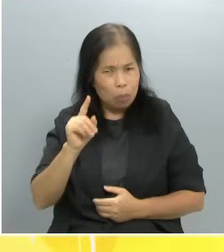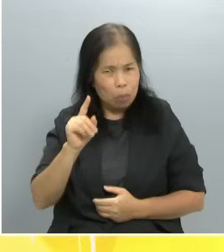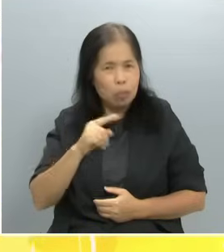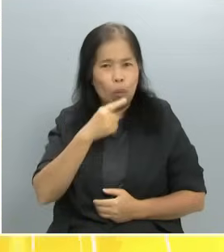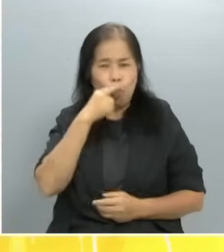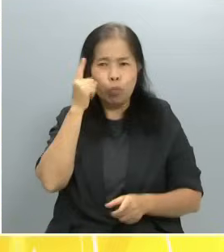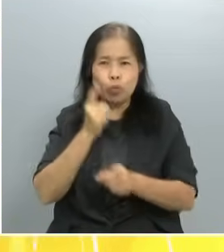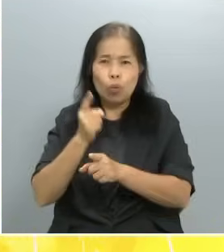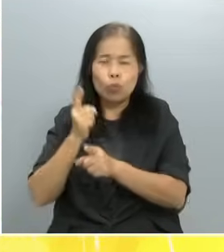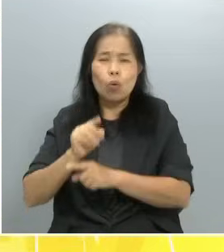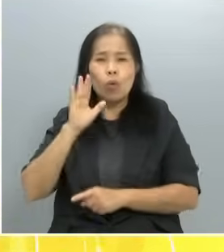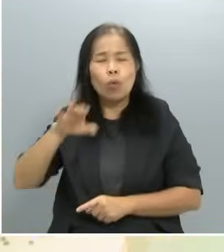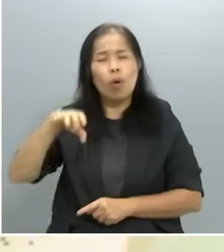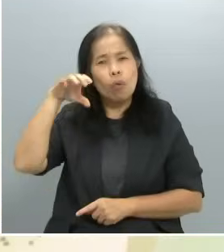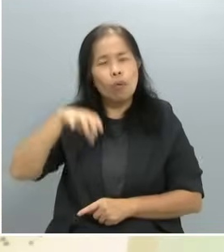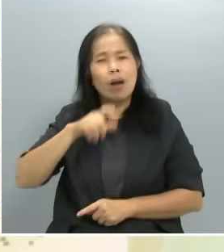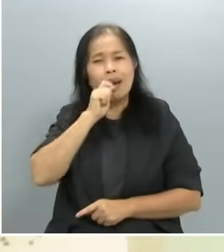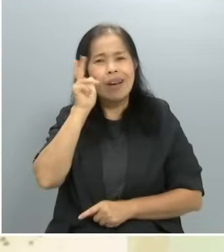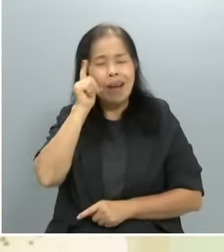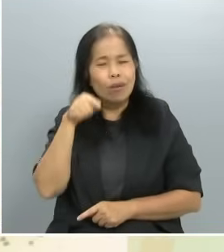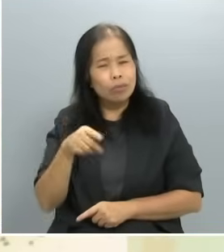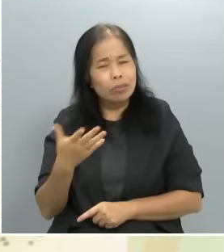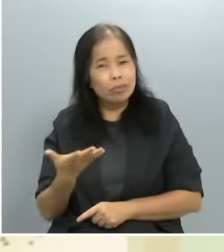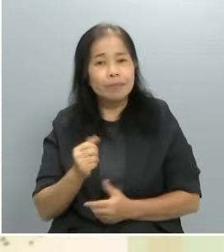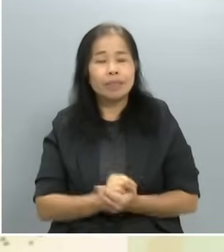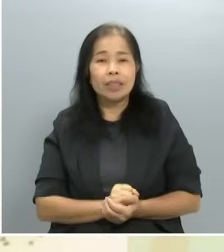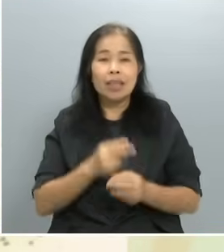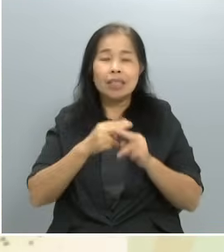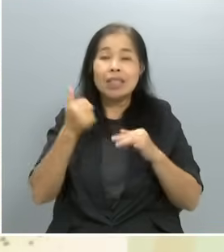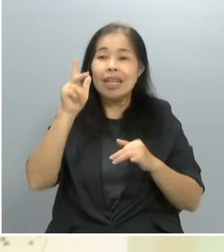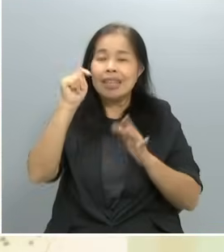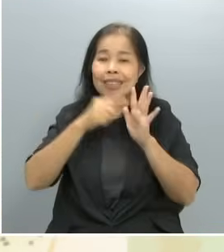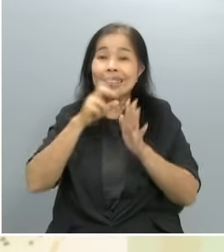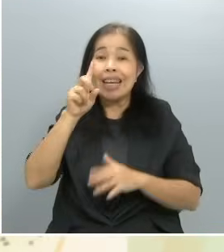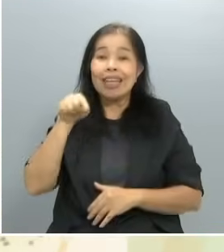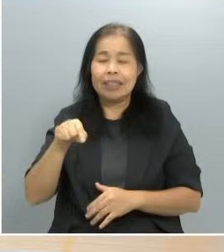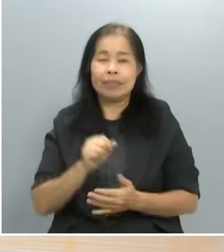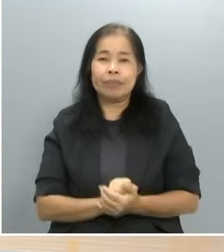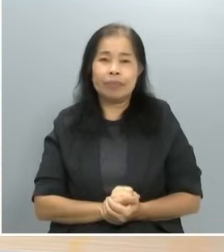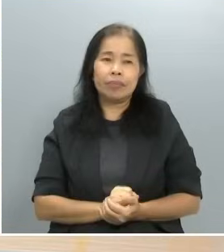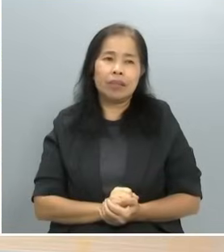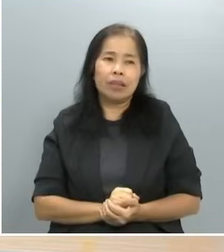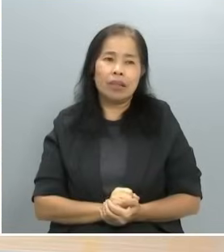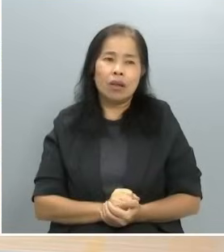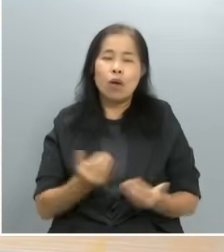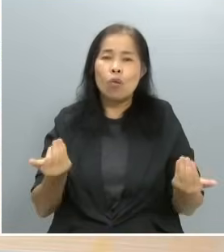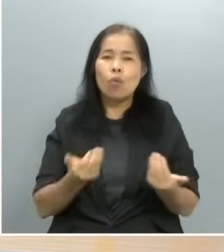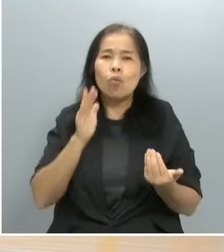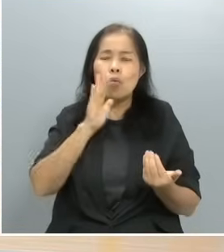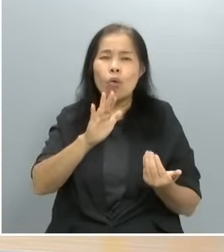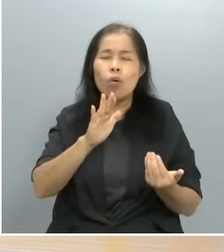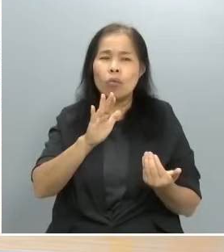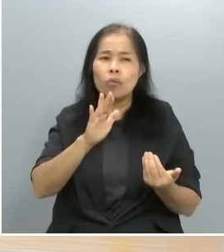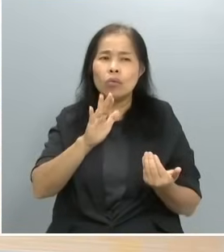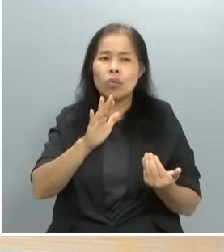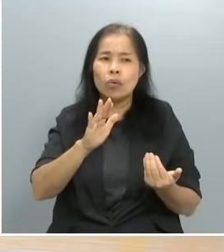นั้นท่านผู้ชมเมื่อวานนี้มีเคสนึงคุณนัทณกรหรือคุณบอลเป็นลูกของผู้เสียหายอายุ